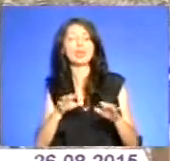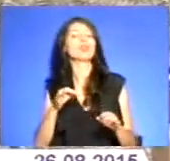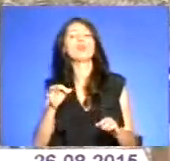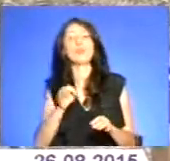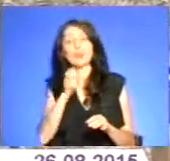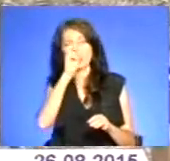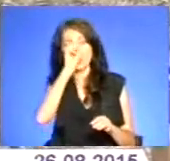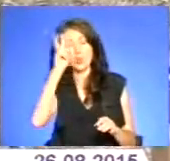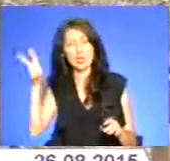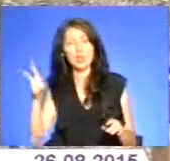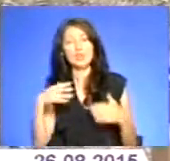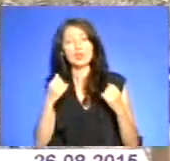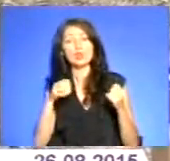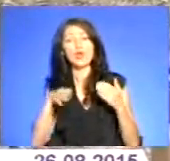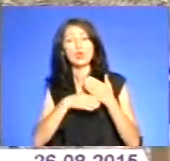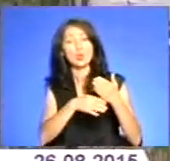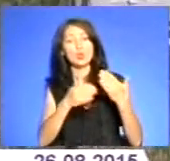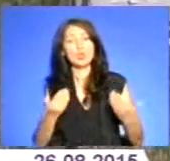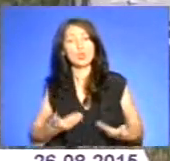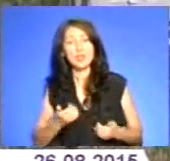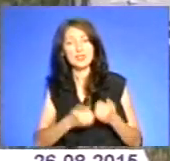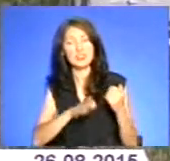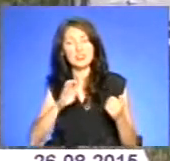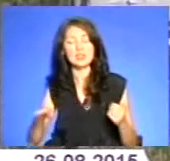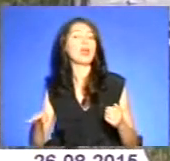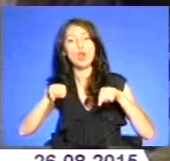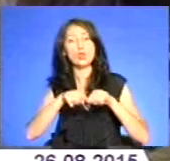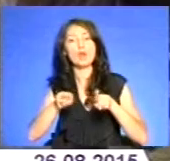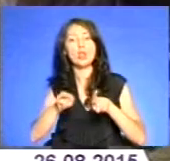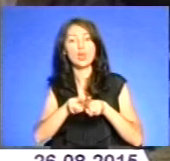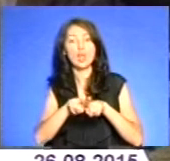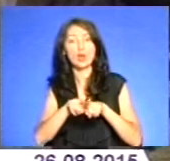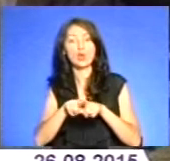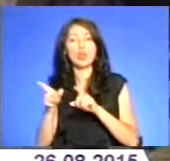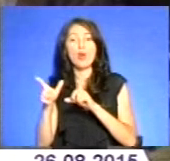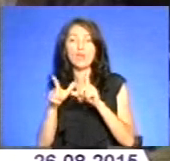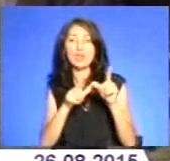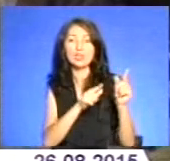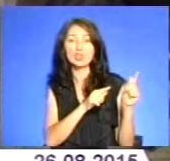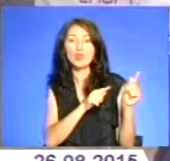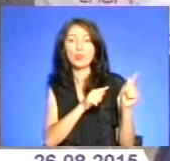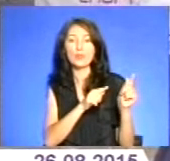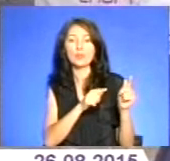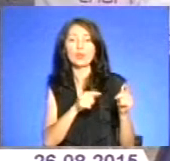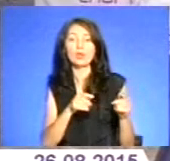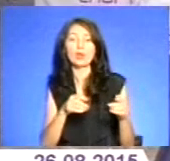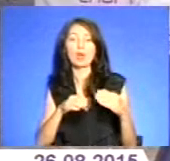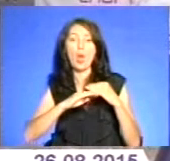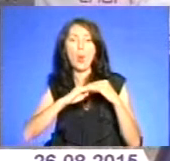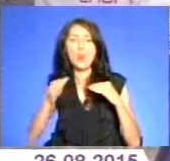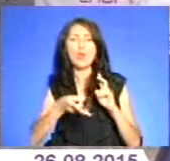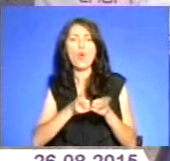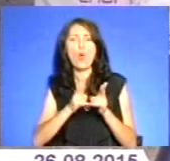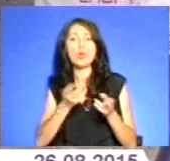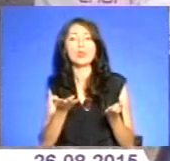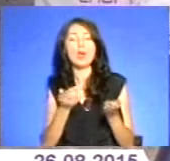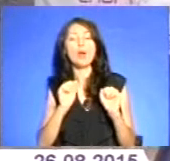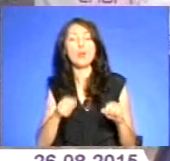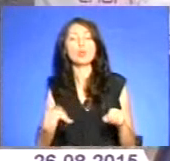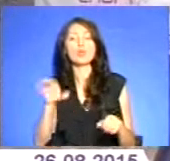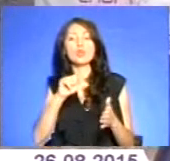серед дітей та підлітків, а також залучення юнацтва до лав товариства «Динамо». Діти сьогодні мають можливість взяти участь